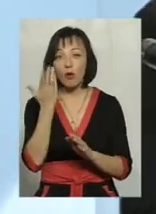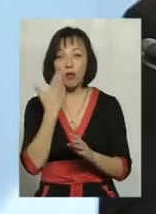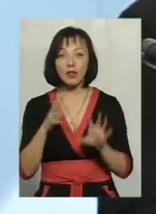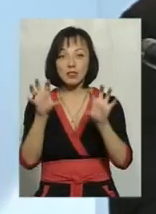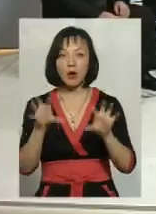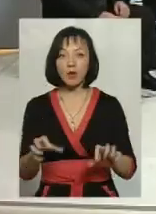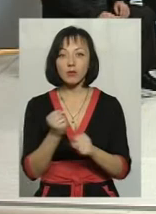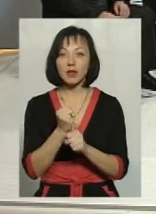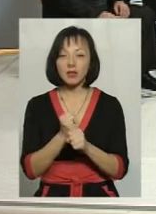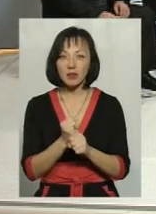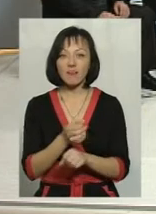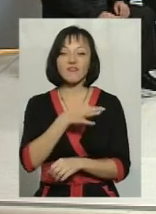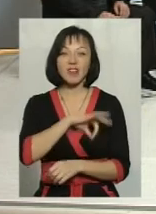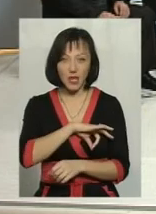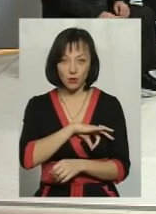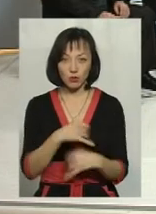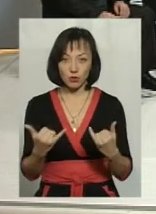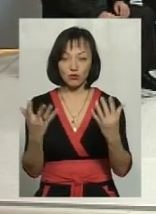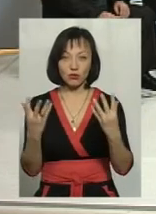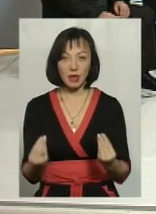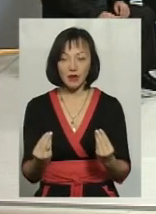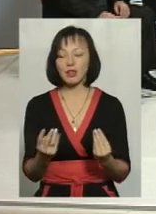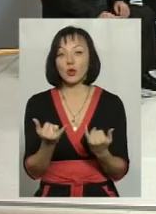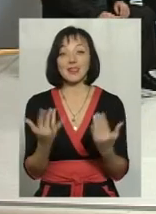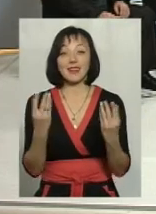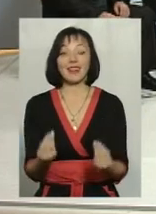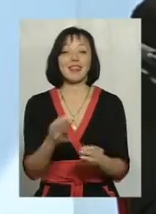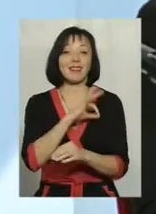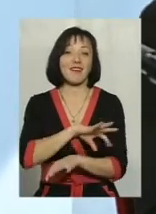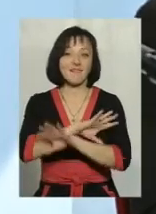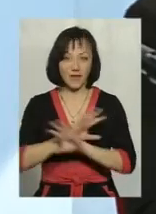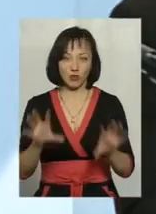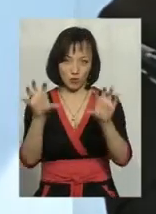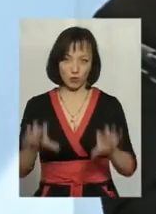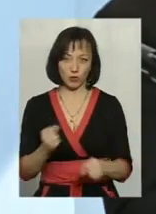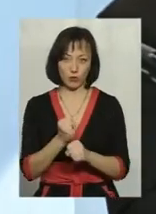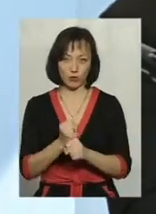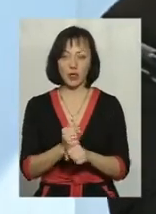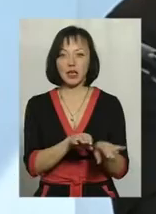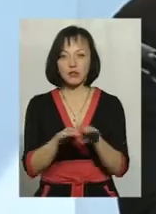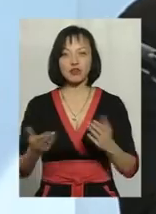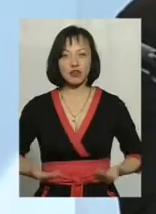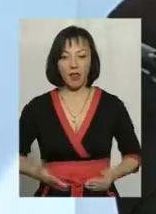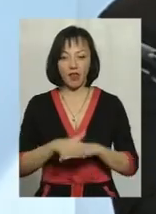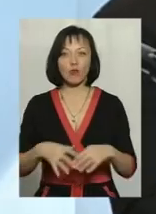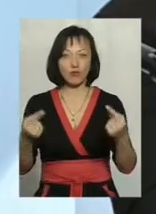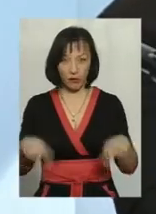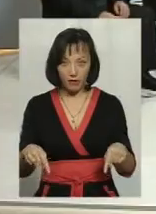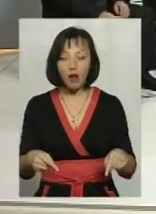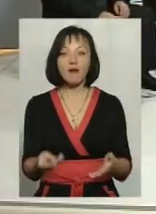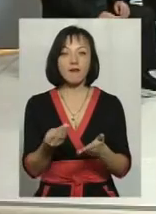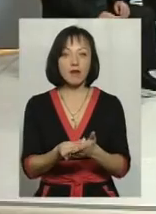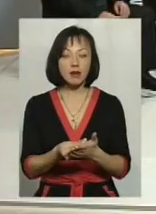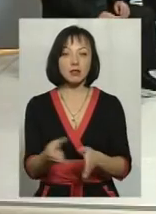буде працювати вигідно. На сьогоднішній день невигідно. Невигідно. Тому що рівень життя народу впав,